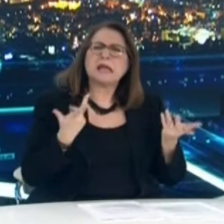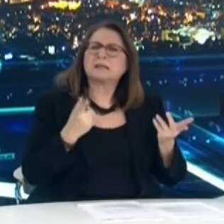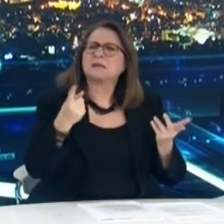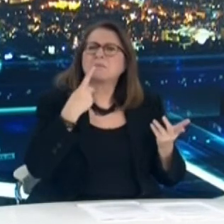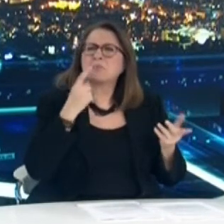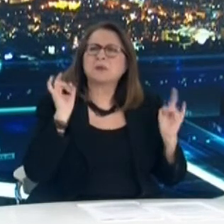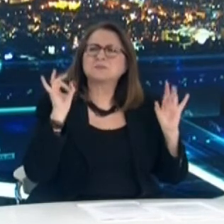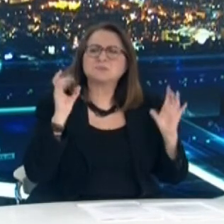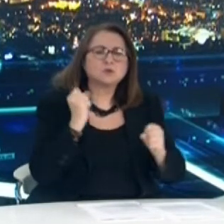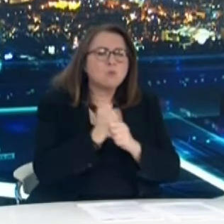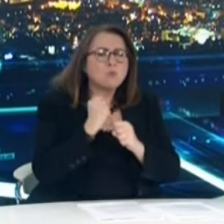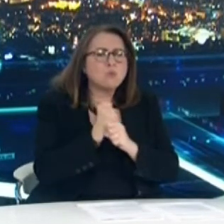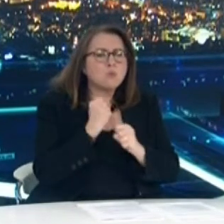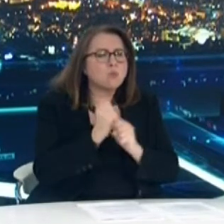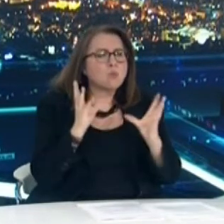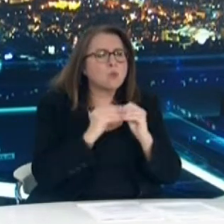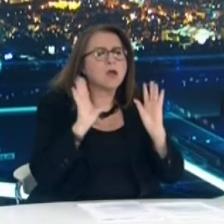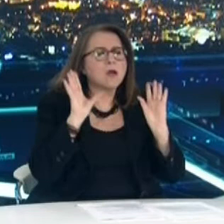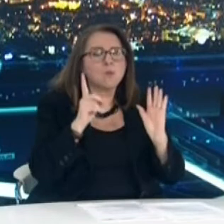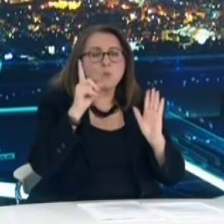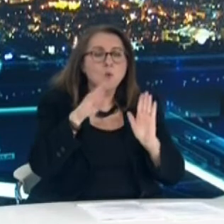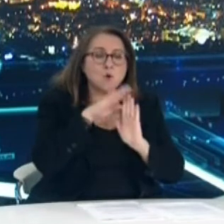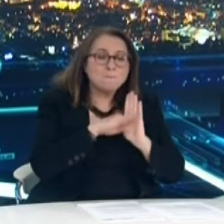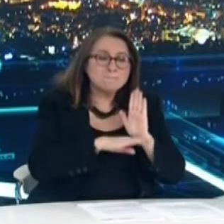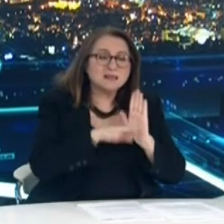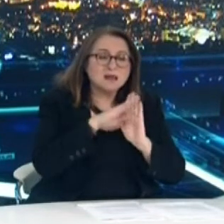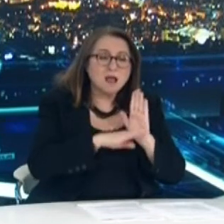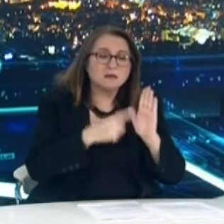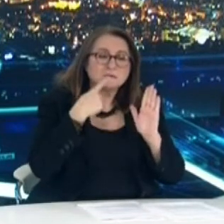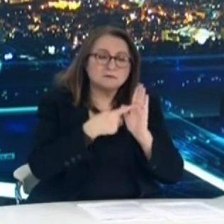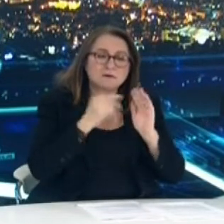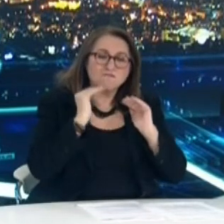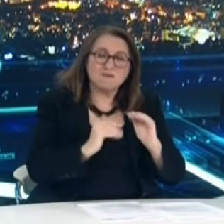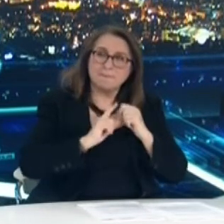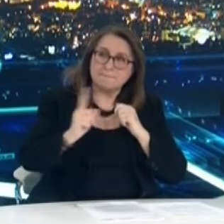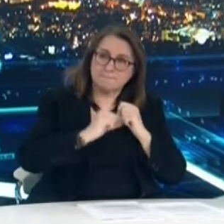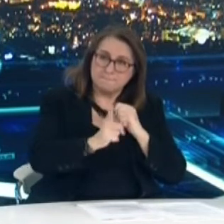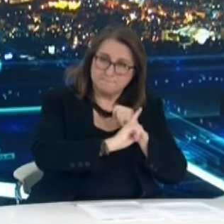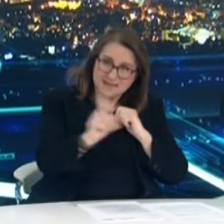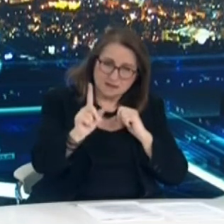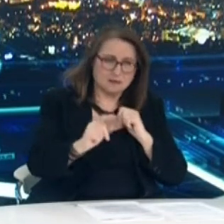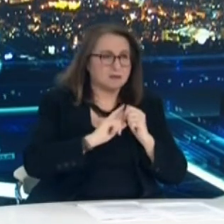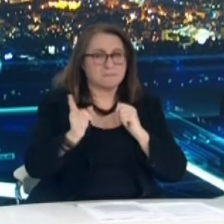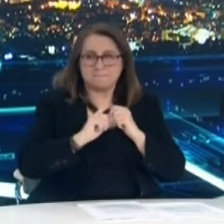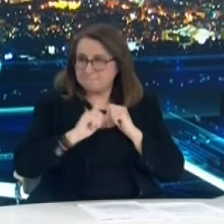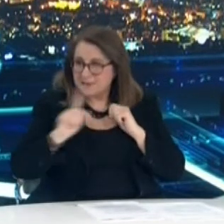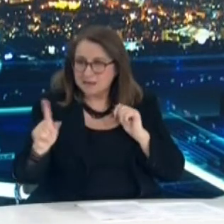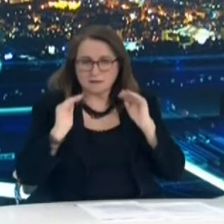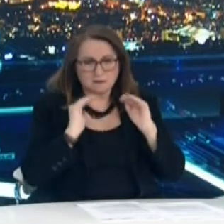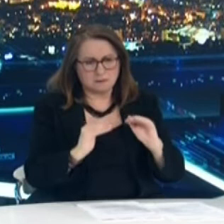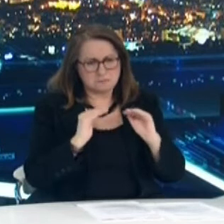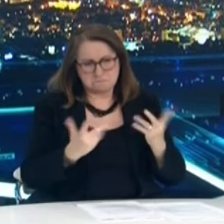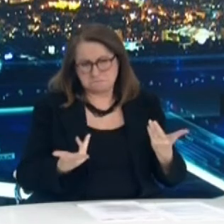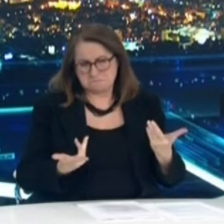με τους χώρους εργασίας, αλλά το βάρος έπεσε στις υπόλοιπες μετακινήσεις? Γιατί απομακρύνθηκε το ενδεχόμενο ενός αυστηρότερου lockdown?